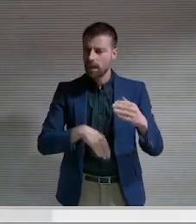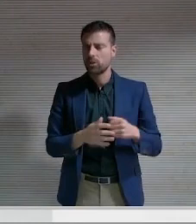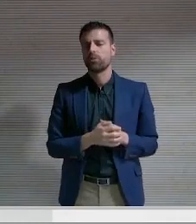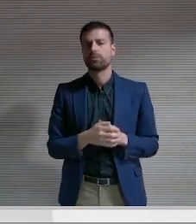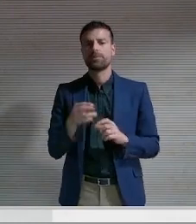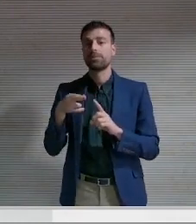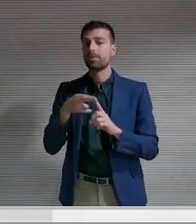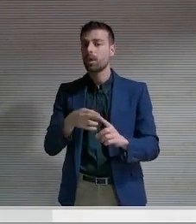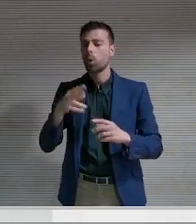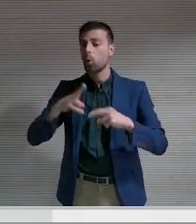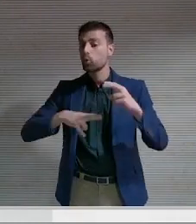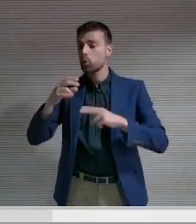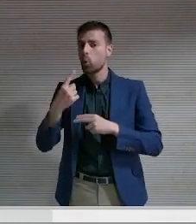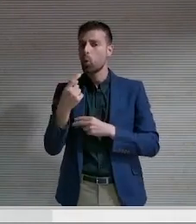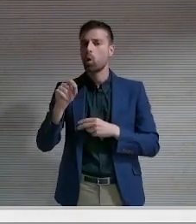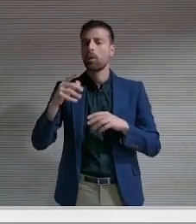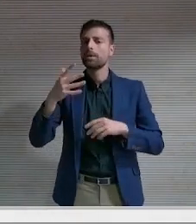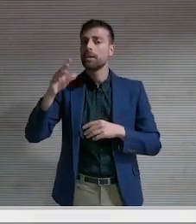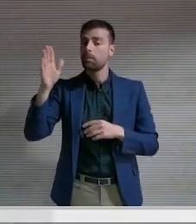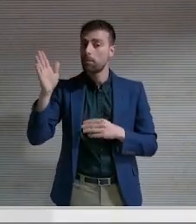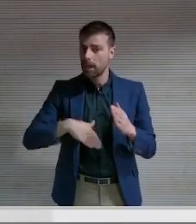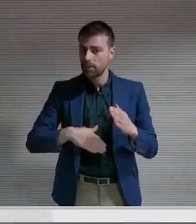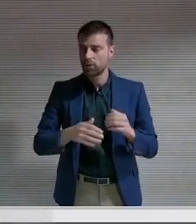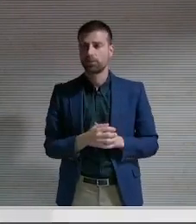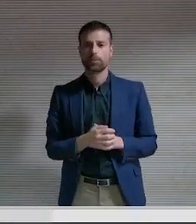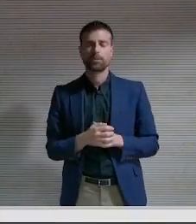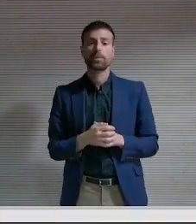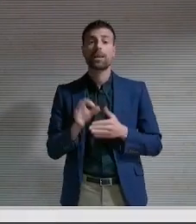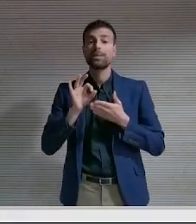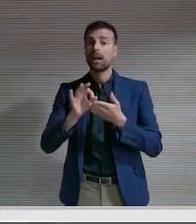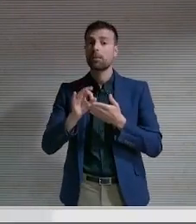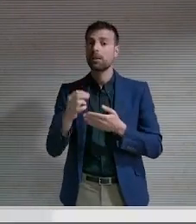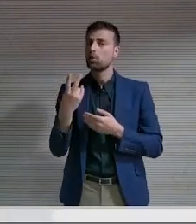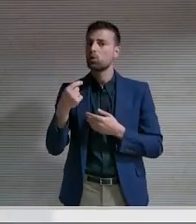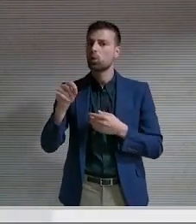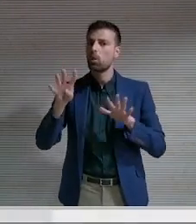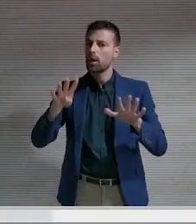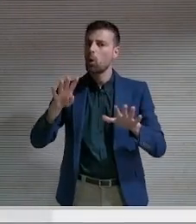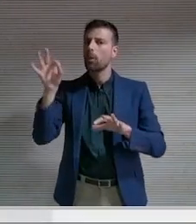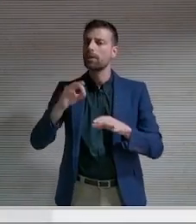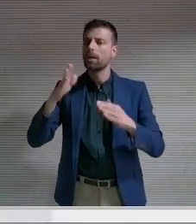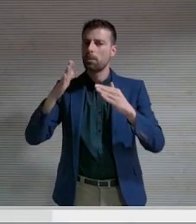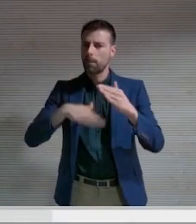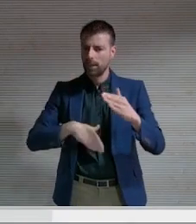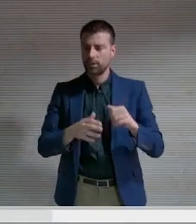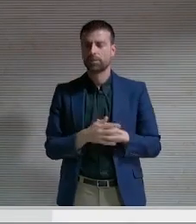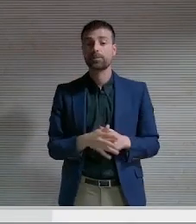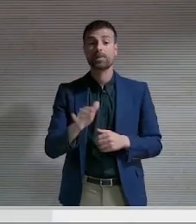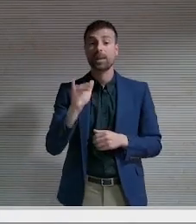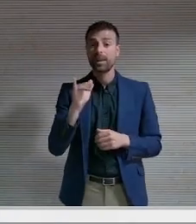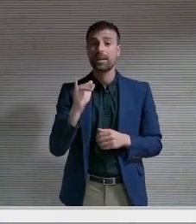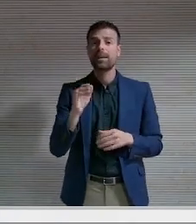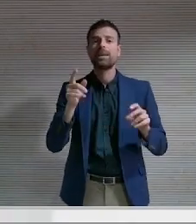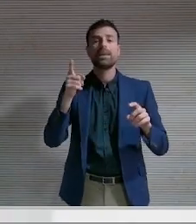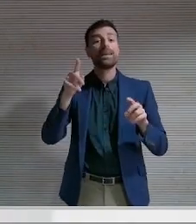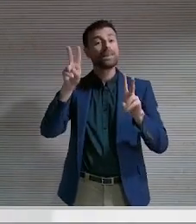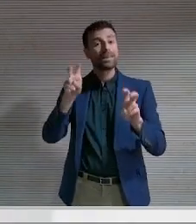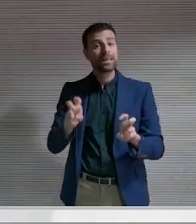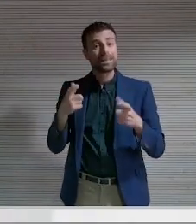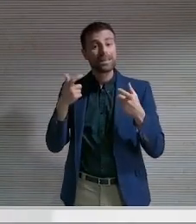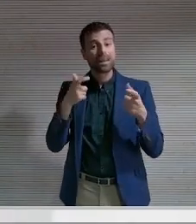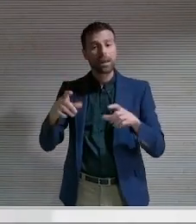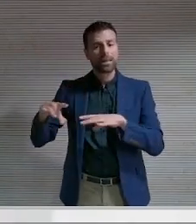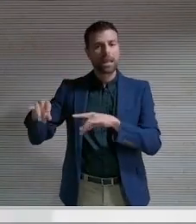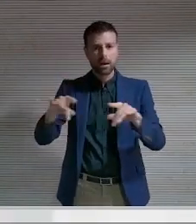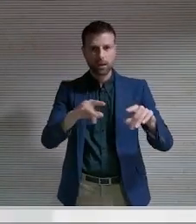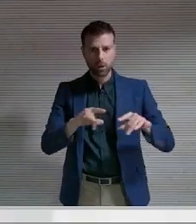fa referència a construcció un 1,5% menys, serveis un 2,9% menys. I pel que fa referència a